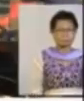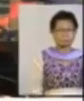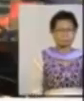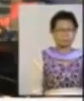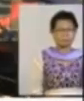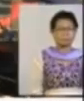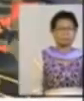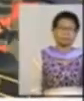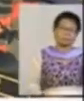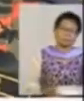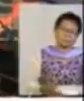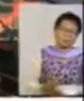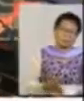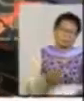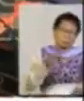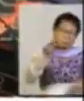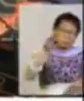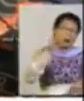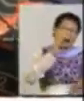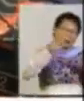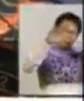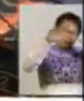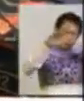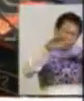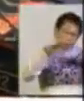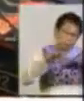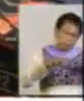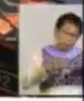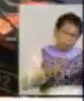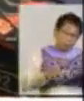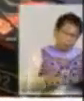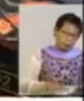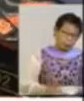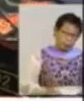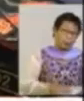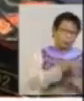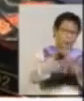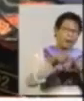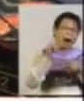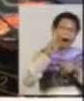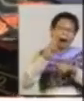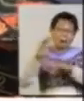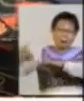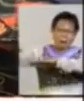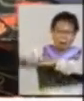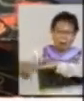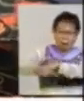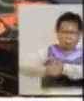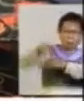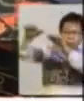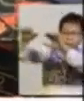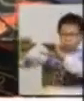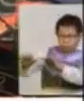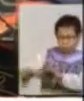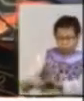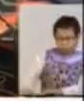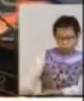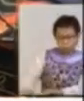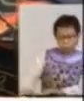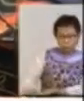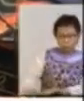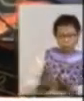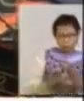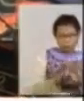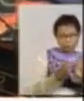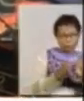Situasi ini akan berkurangan airnya surut apabila air di laut surut, jadi pintu air